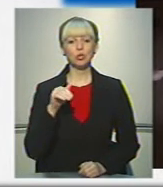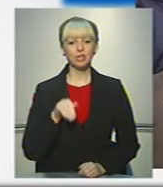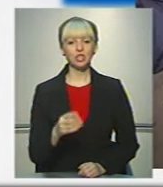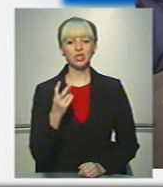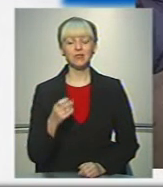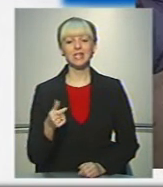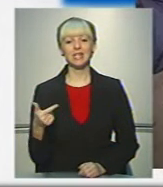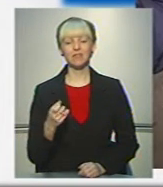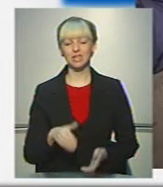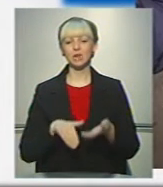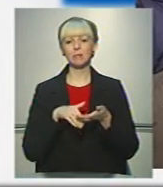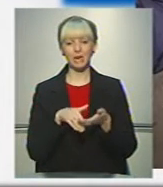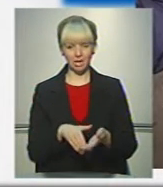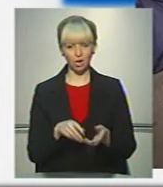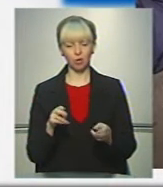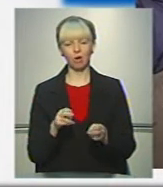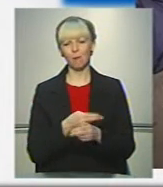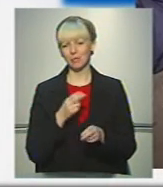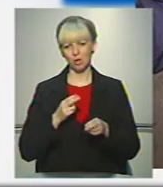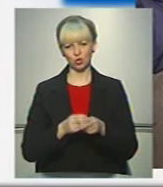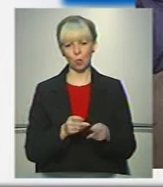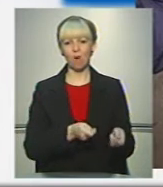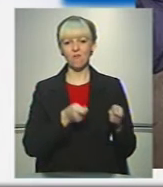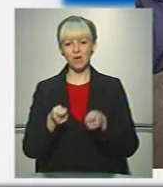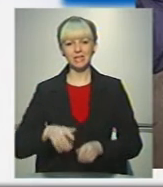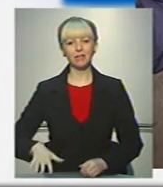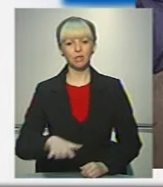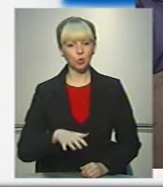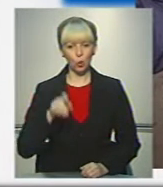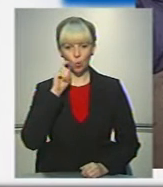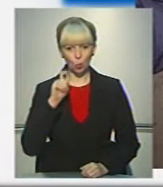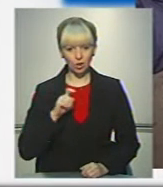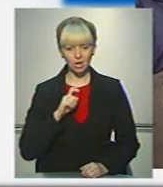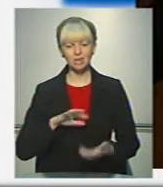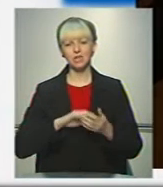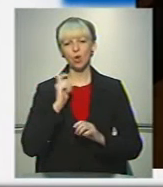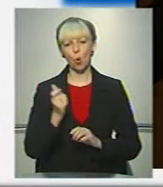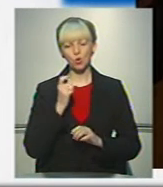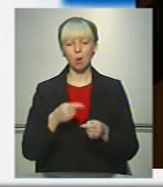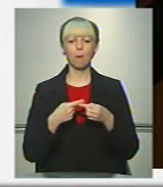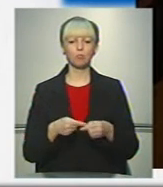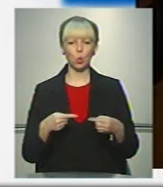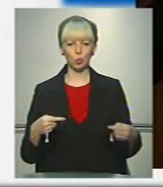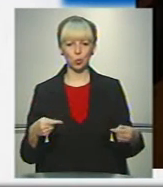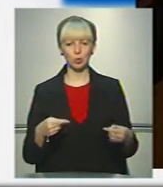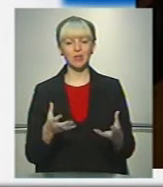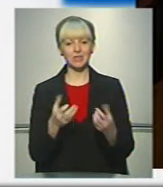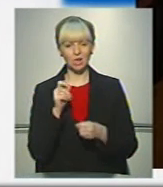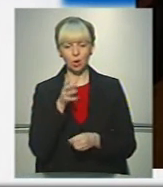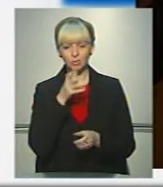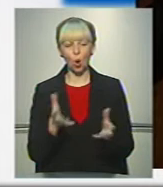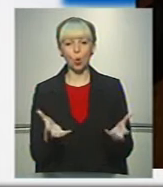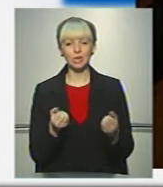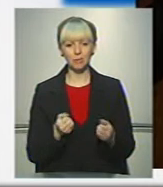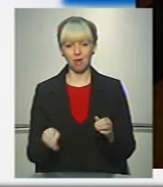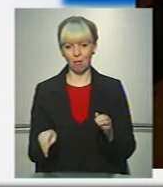4200 гривень за сприяння в безперешкодному ввезенні на територію України сільськогосподарської продукції. Взяли його під час